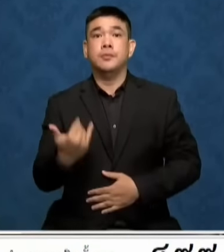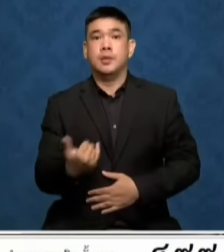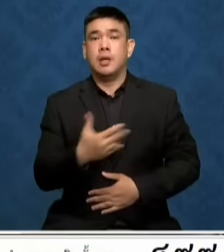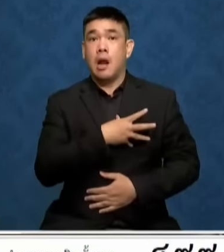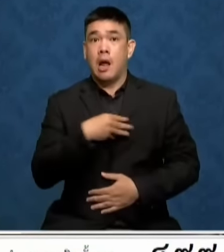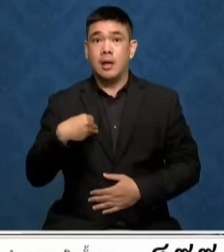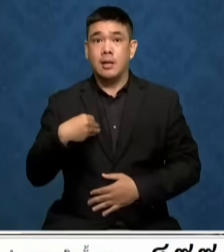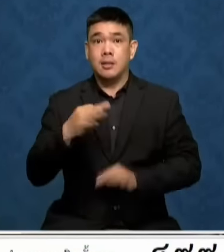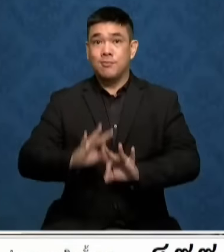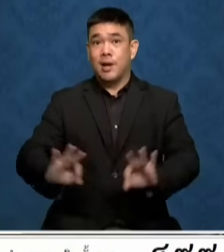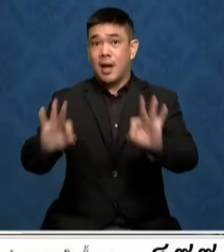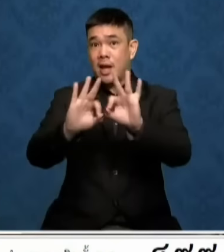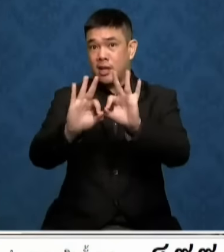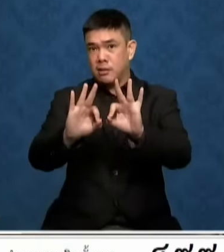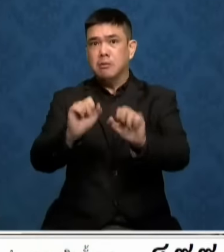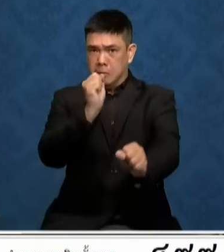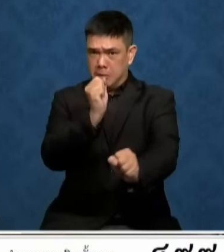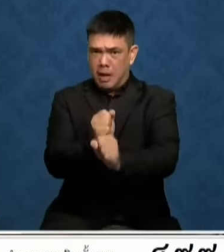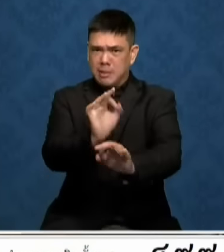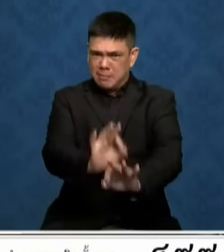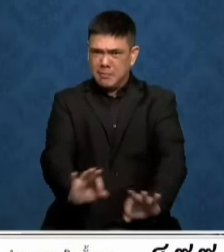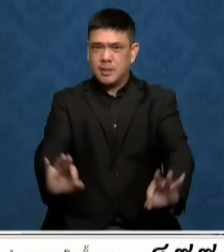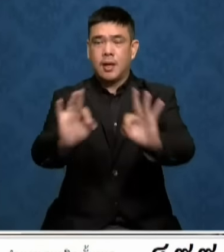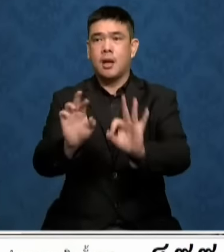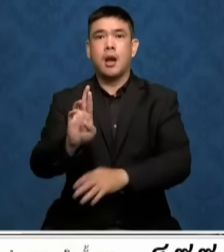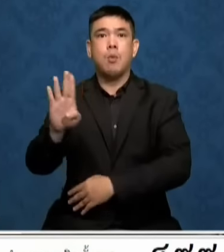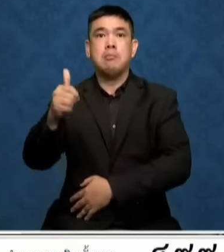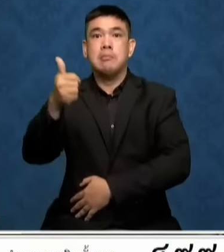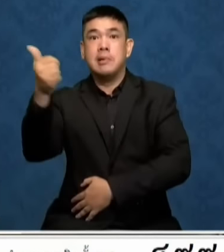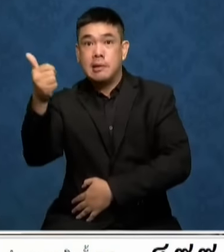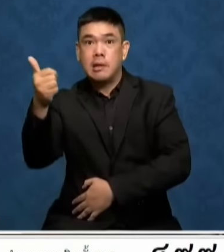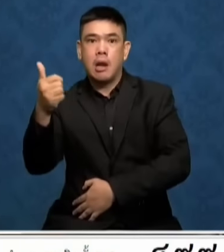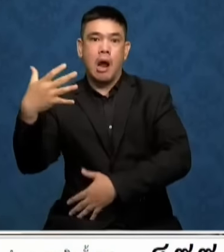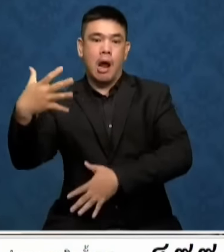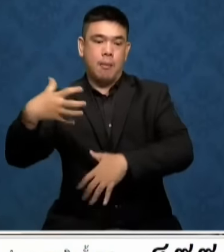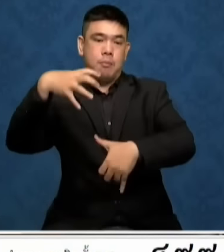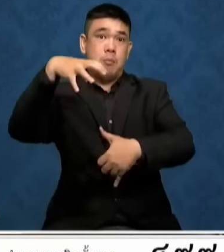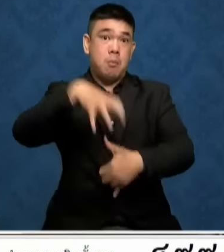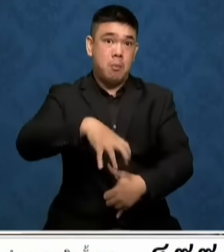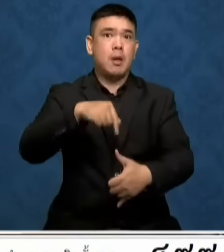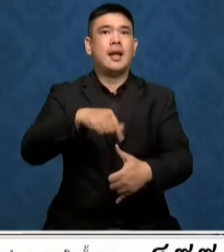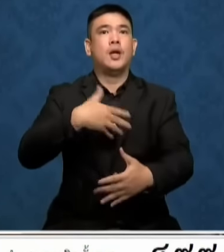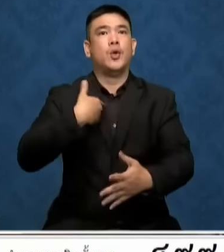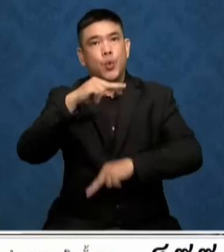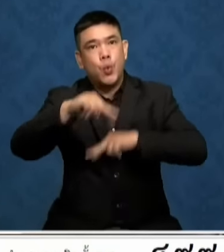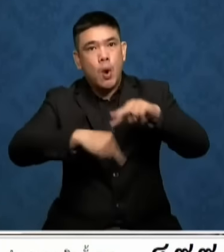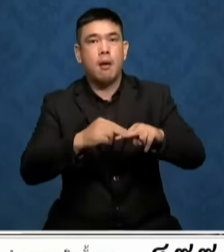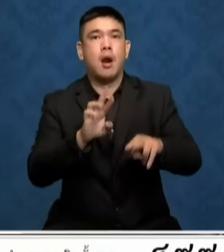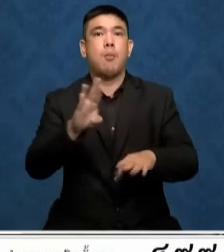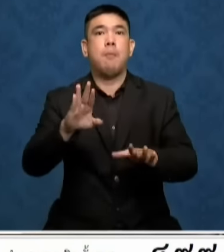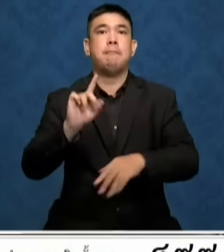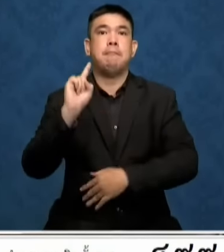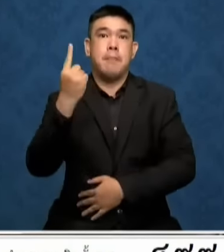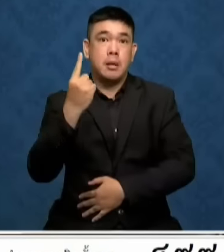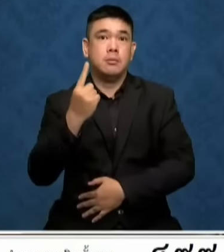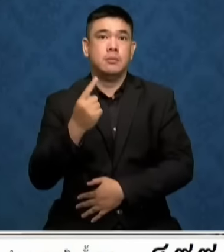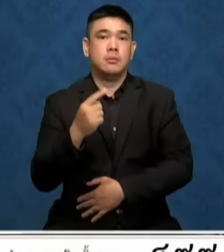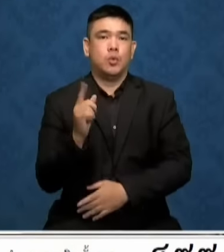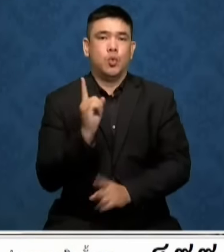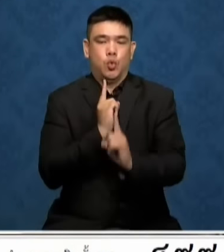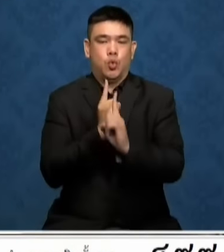กรณีจำเป็นที่ต้องทำค่ะถ้าไม่ทำแล้วระบบอื่นระบอบอื่นจะเข้ายึดปกครองและเปลี่ยนระบอบการปกครองไม่